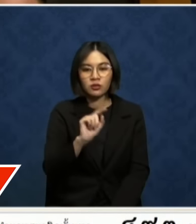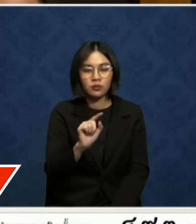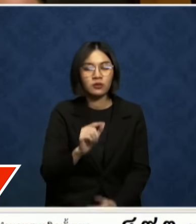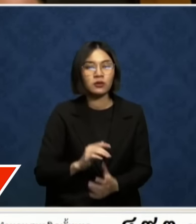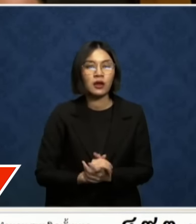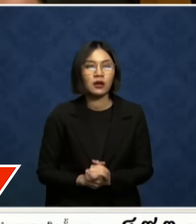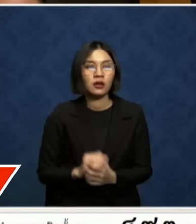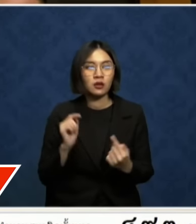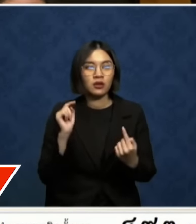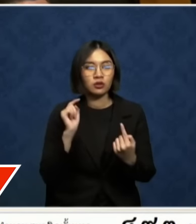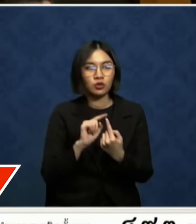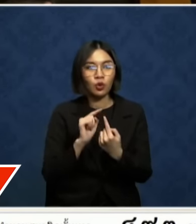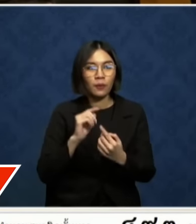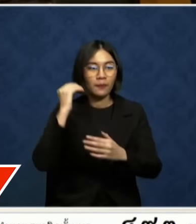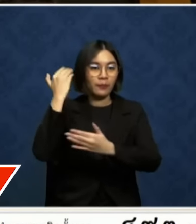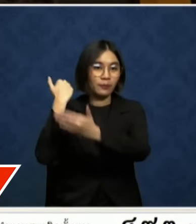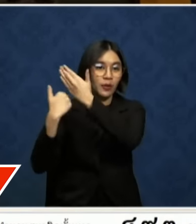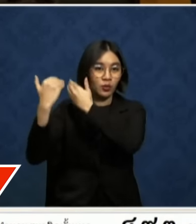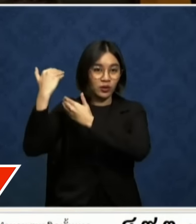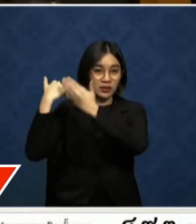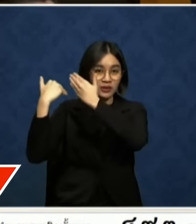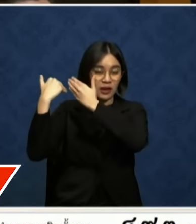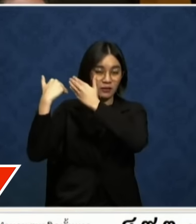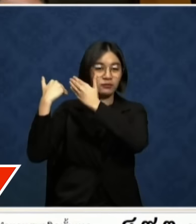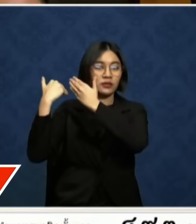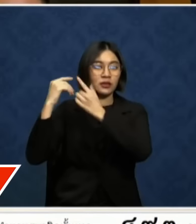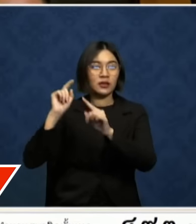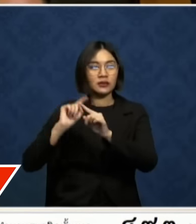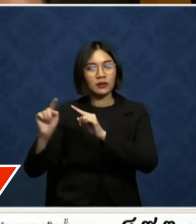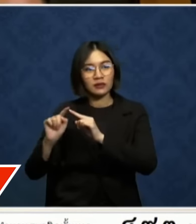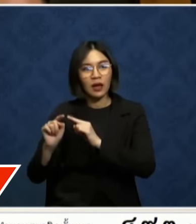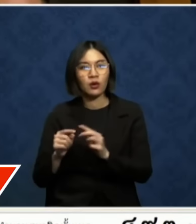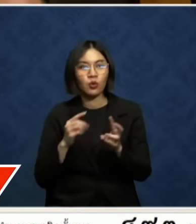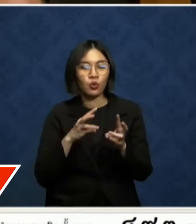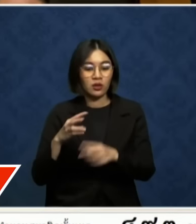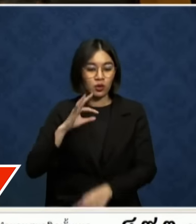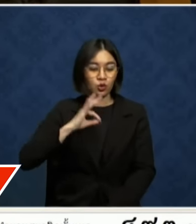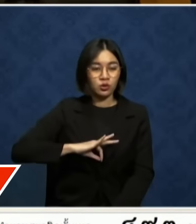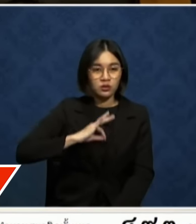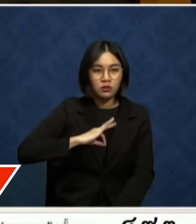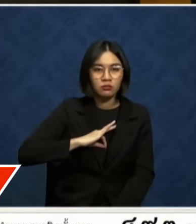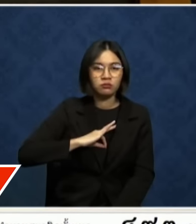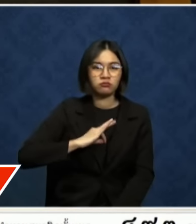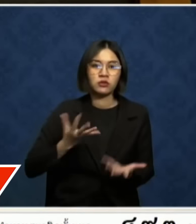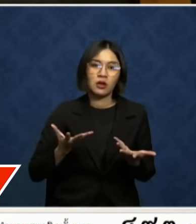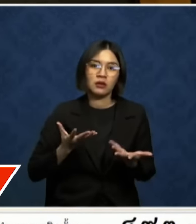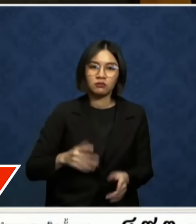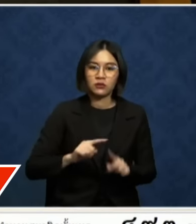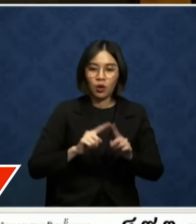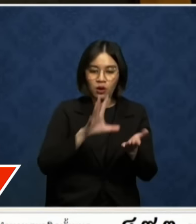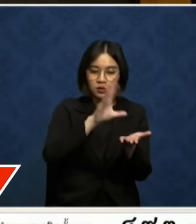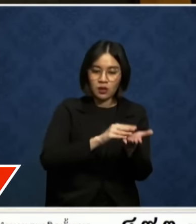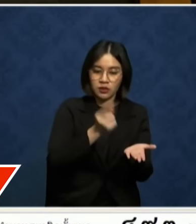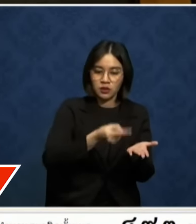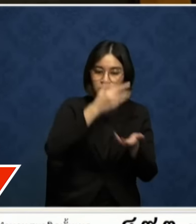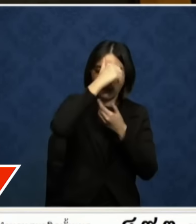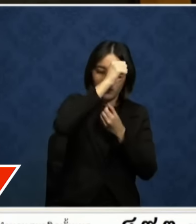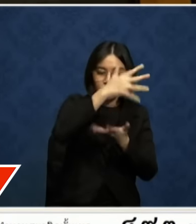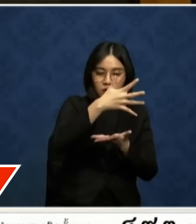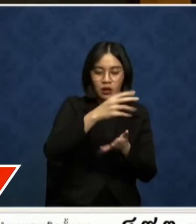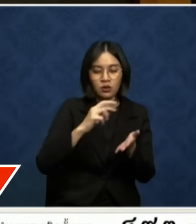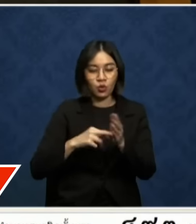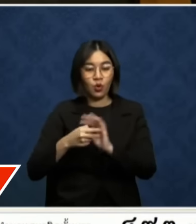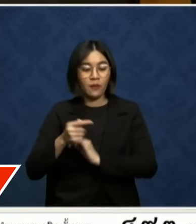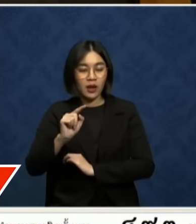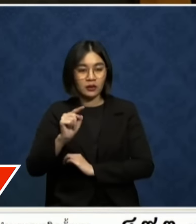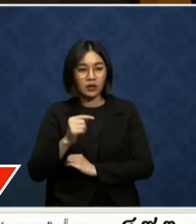ของประวัติศาสตร์ชาตินิยมนะครับแล้วก็เราใช้ความรู้สึกจนเพิกเฉยต่อข้อเท็จจริงนะครับหมายความว่าอะไรห